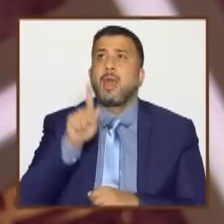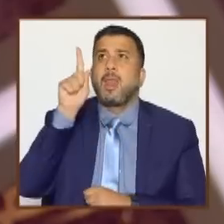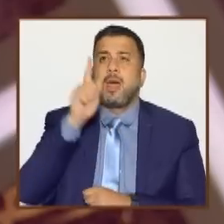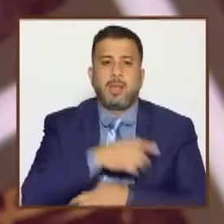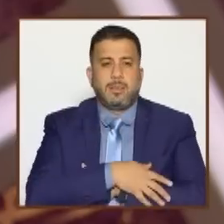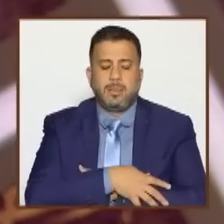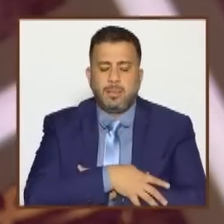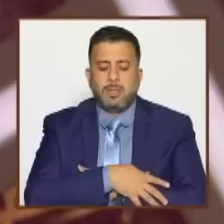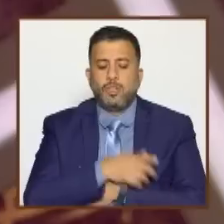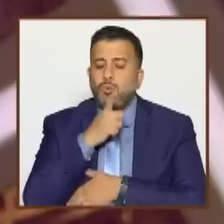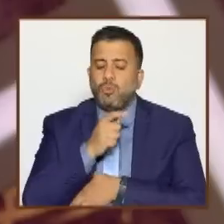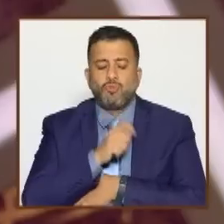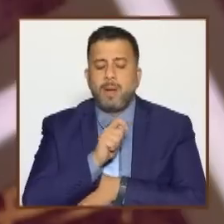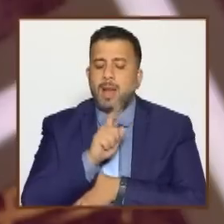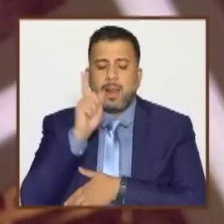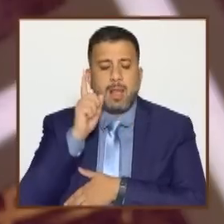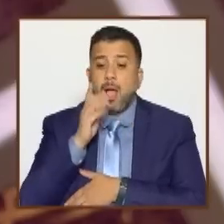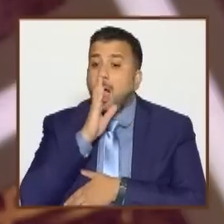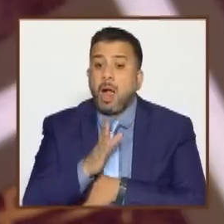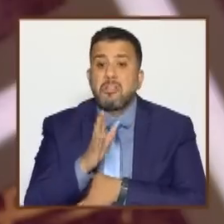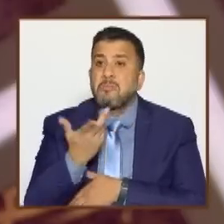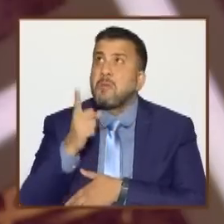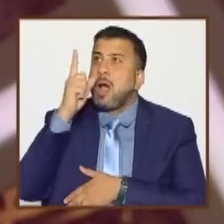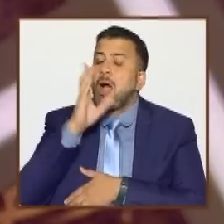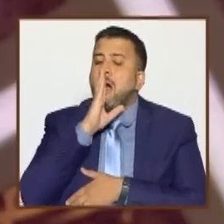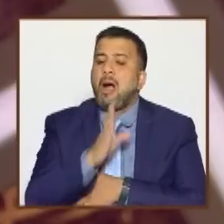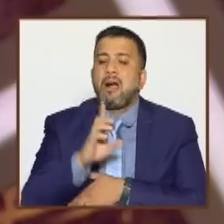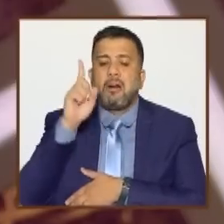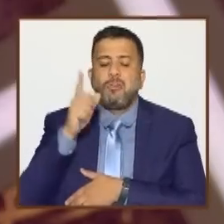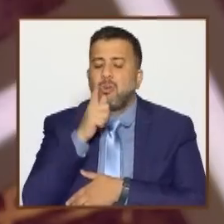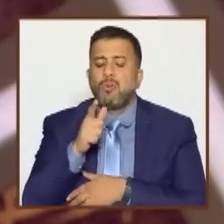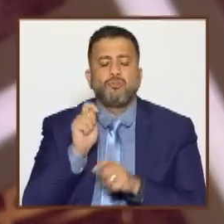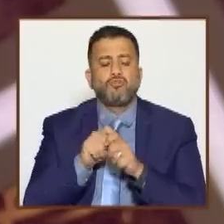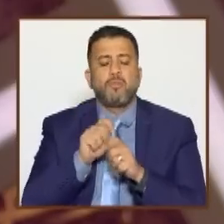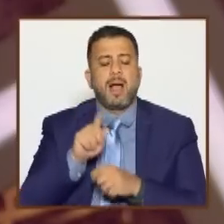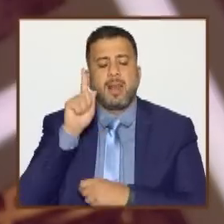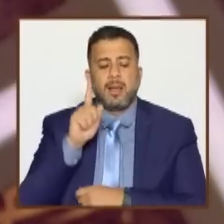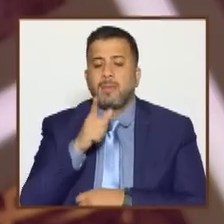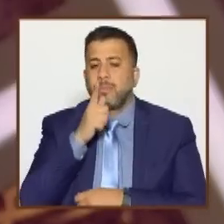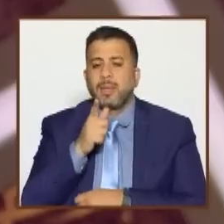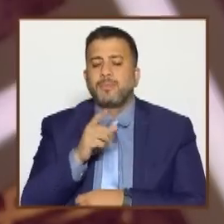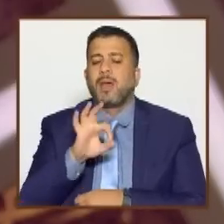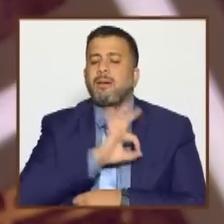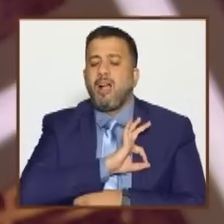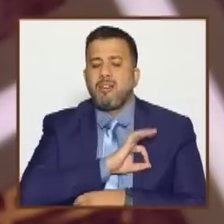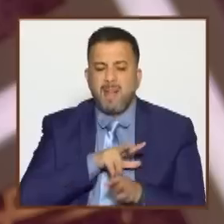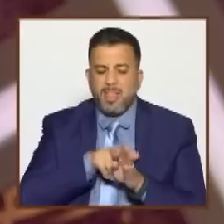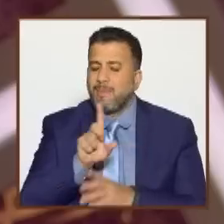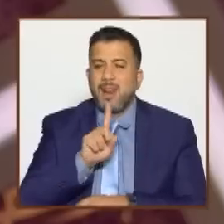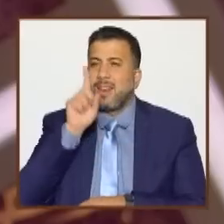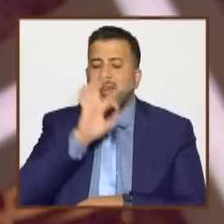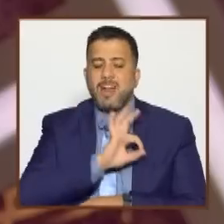في آيات فيها تعظيم لله عز وجل يقول سبحان الله. وإذا مر بآية رحمة سأل الله عز